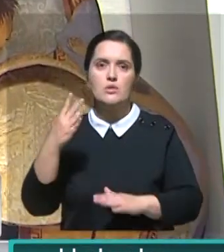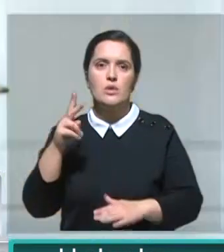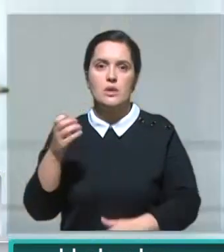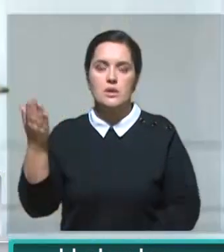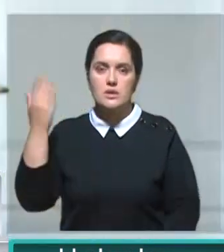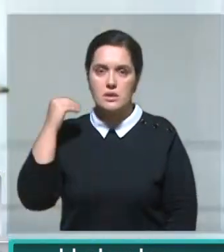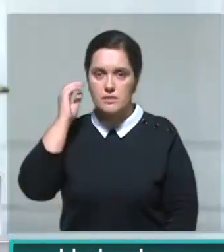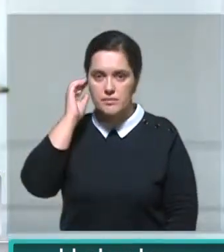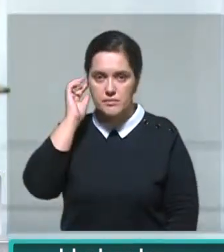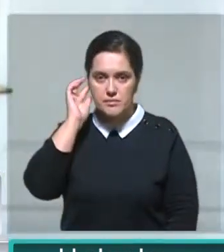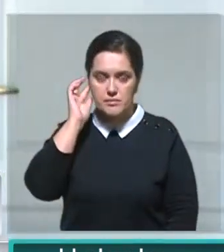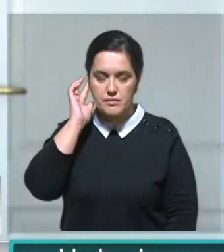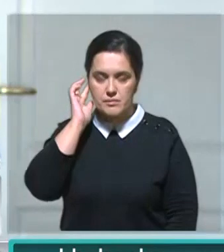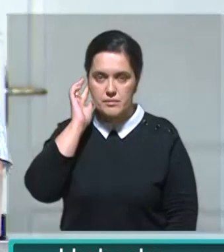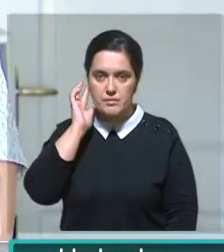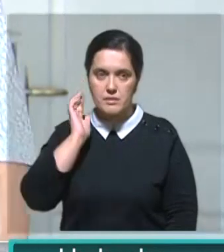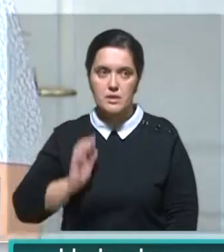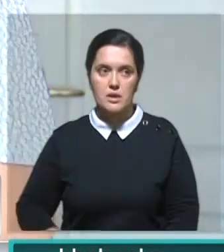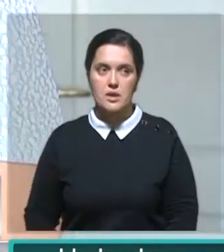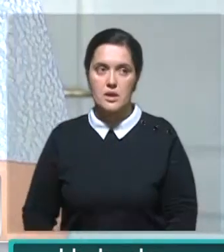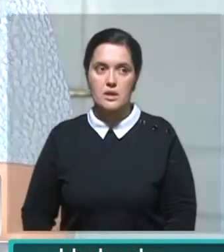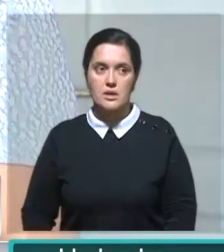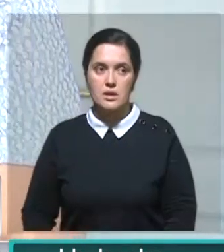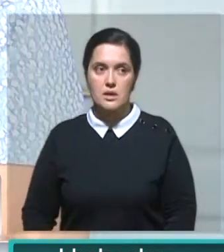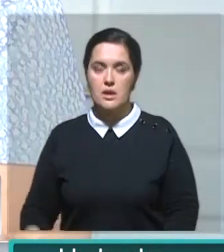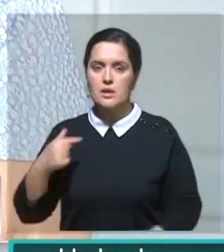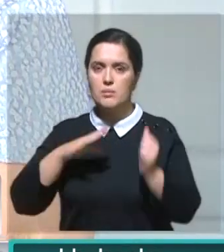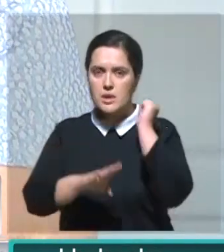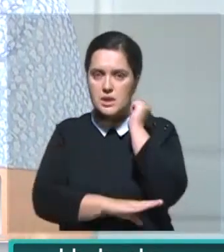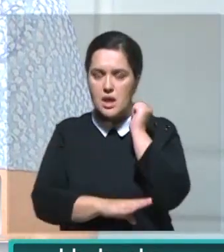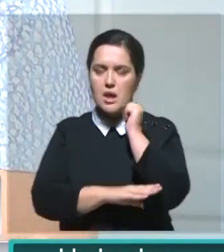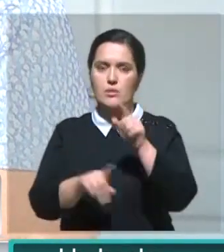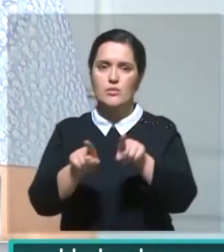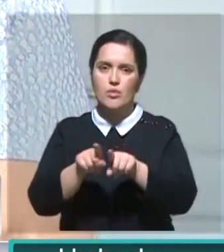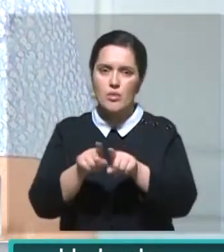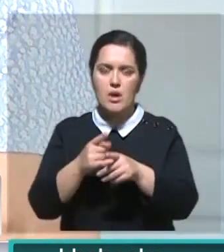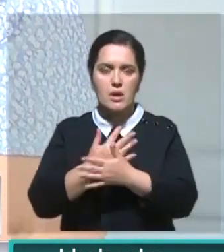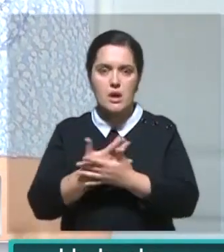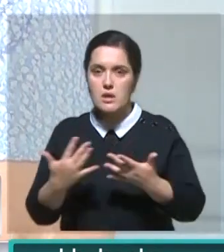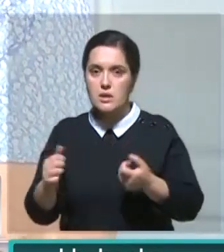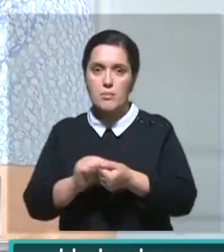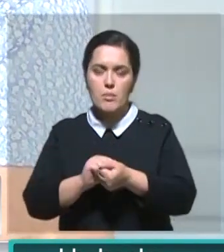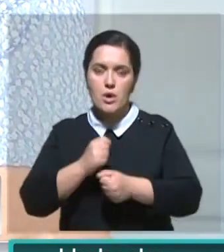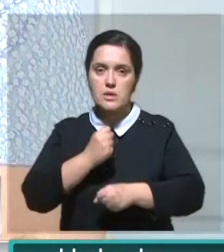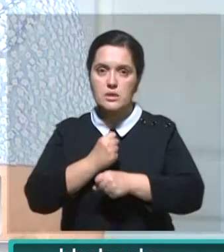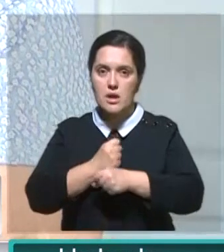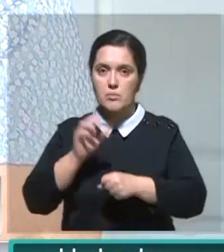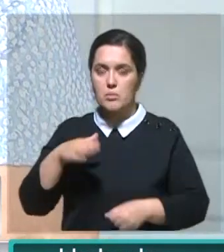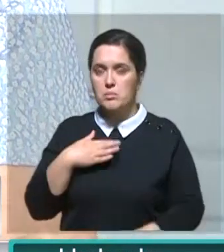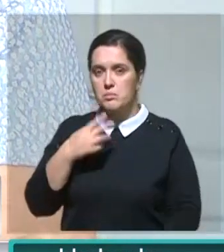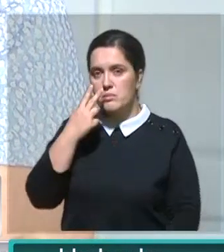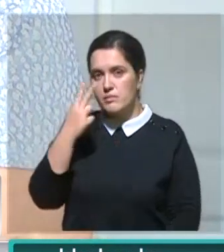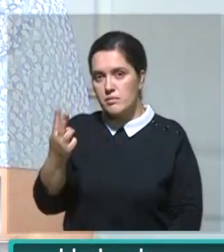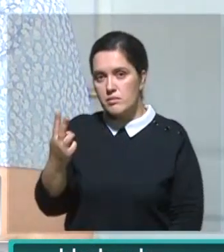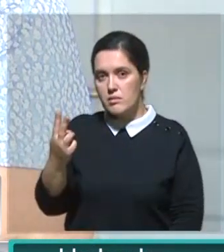назад. Ну, я до тыквы работала на дереве, на холсте, на картоне. Ну, потом как-то я увидела, во